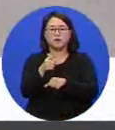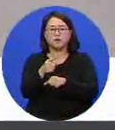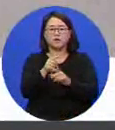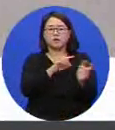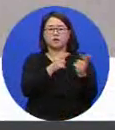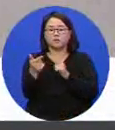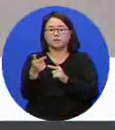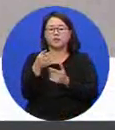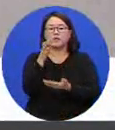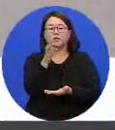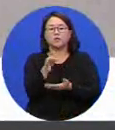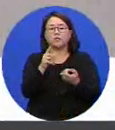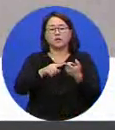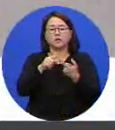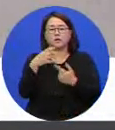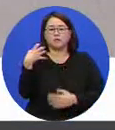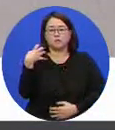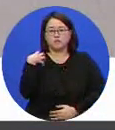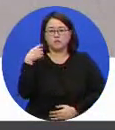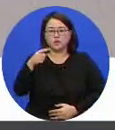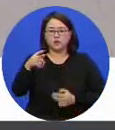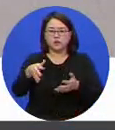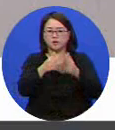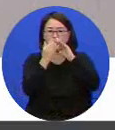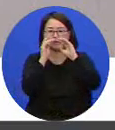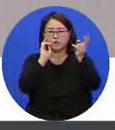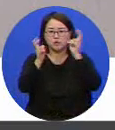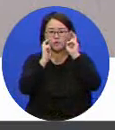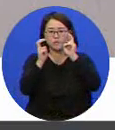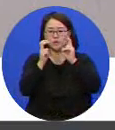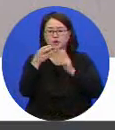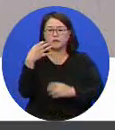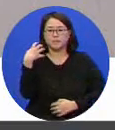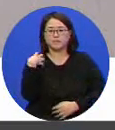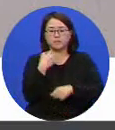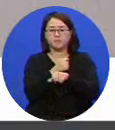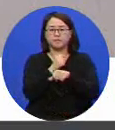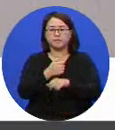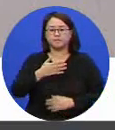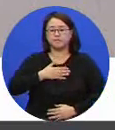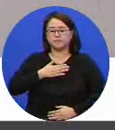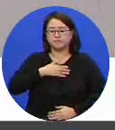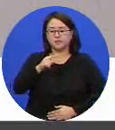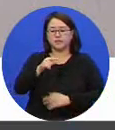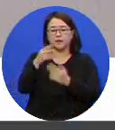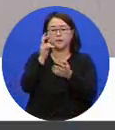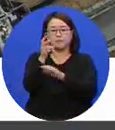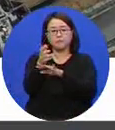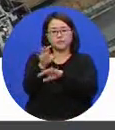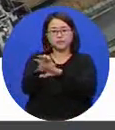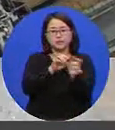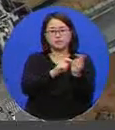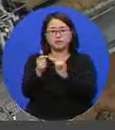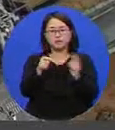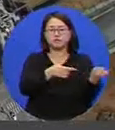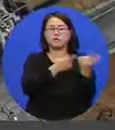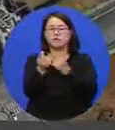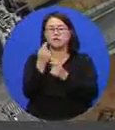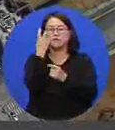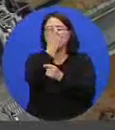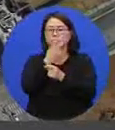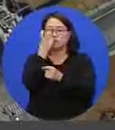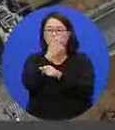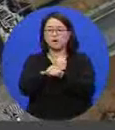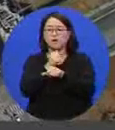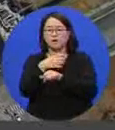개발 업체 측에서 부담을 하고요. 그다음에 저희는 통학 차량에 대한 전반적인 운영과 관리를 하고 있습니다. 택지